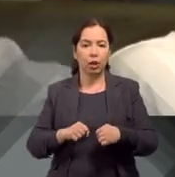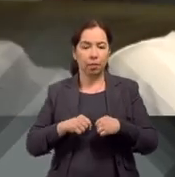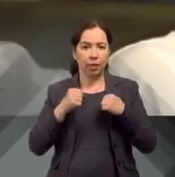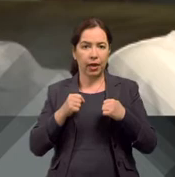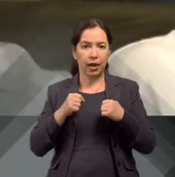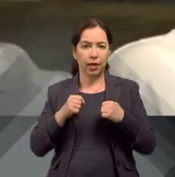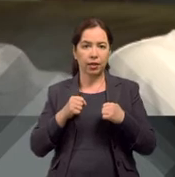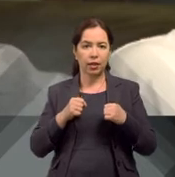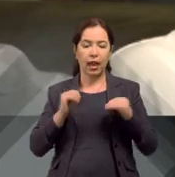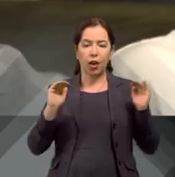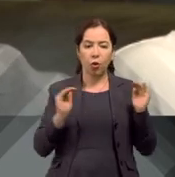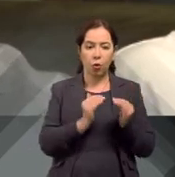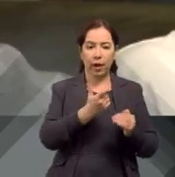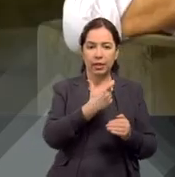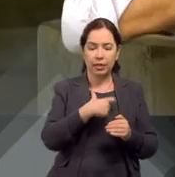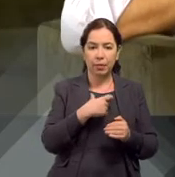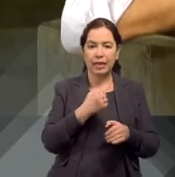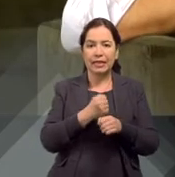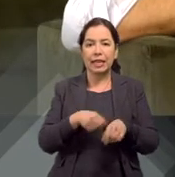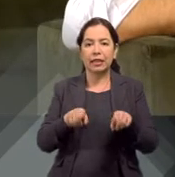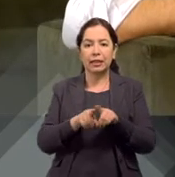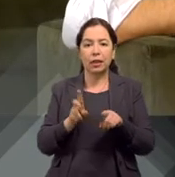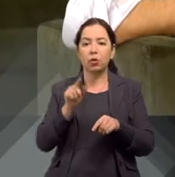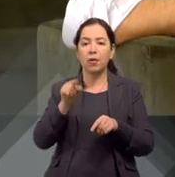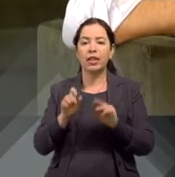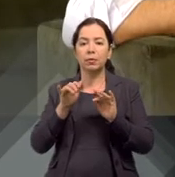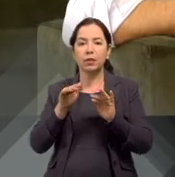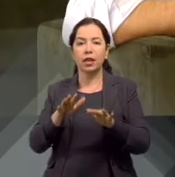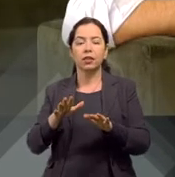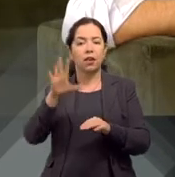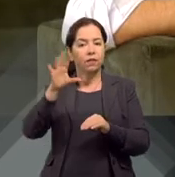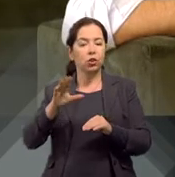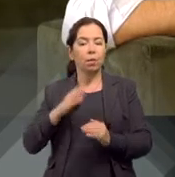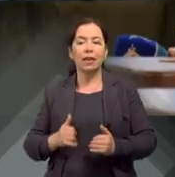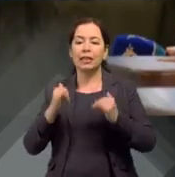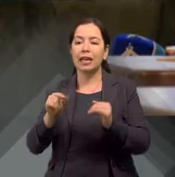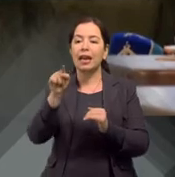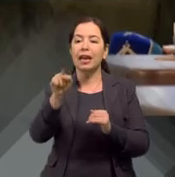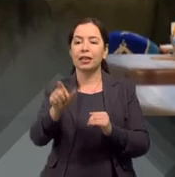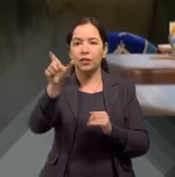убрать себя и сделать так, что в твоем действии остался только этот человек и расцвел.